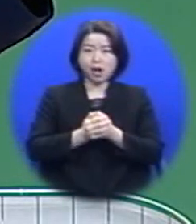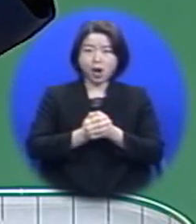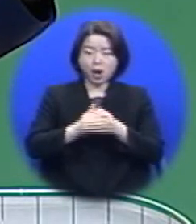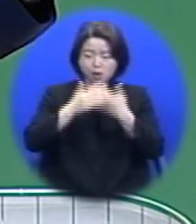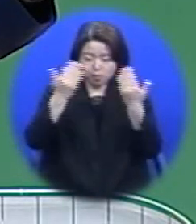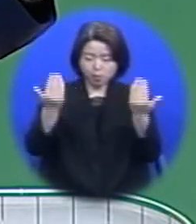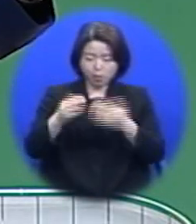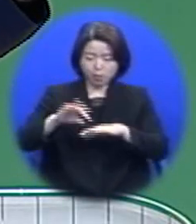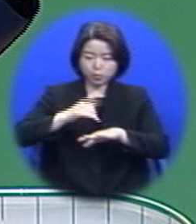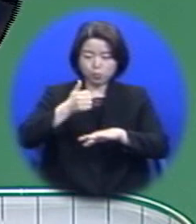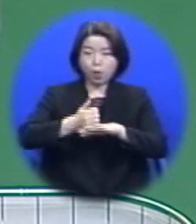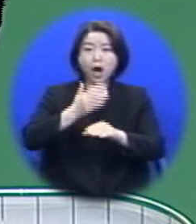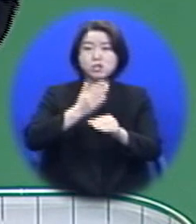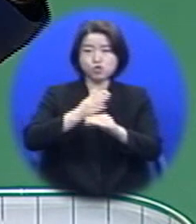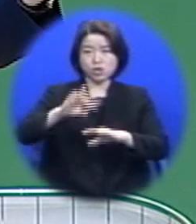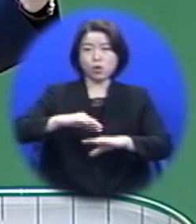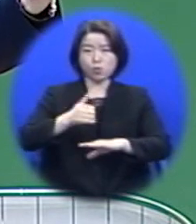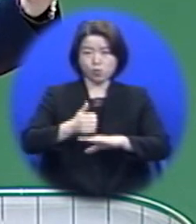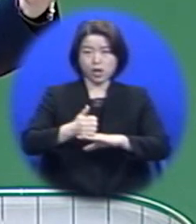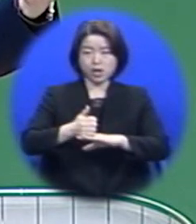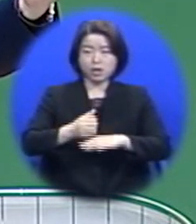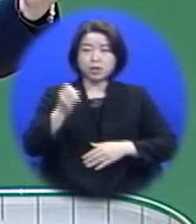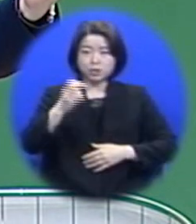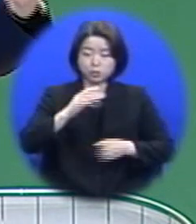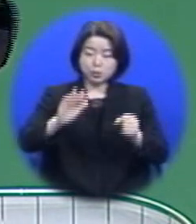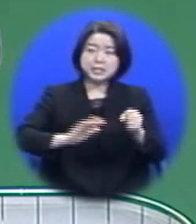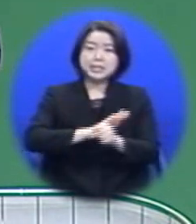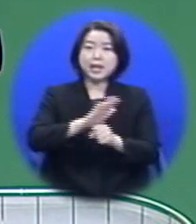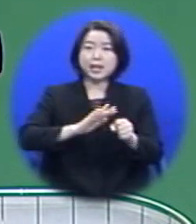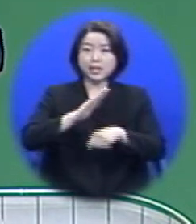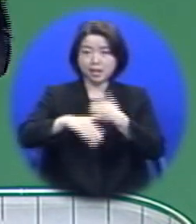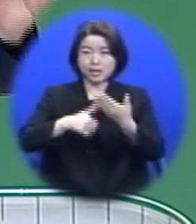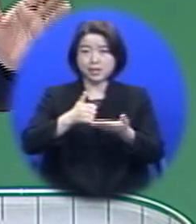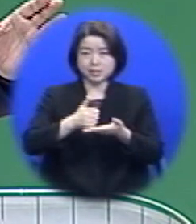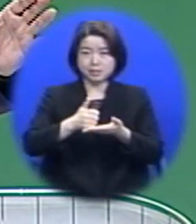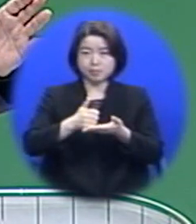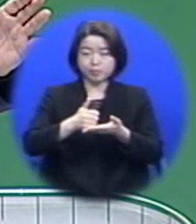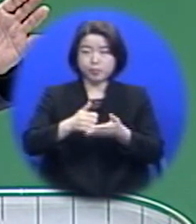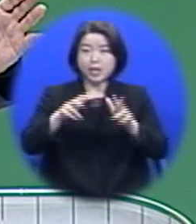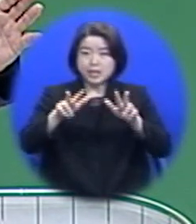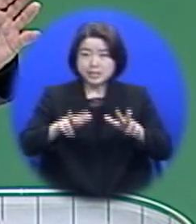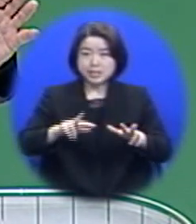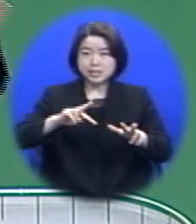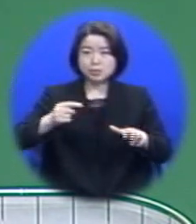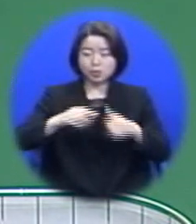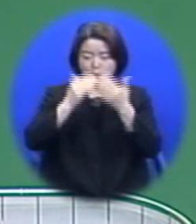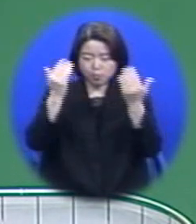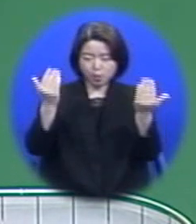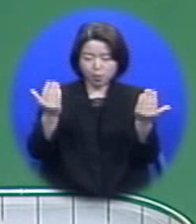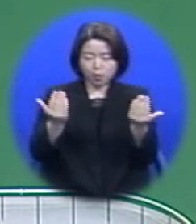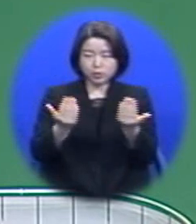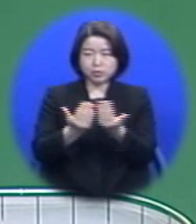왕이십니다 사랑의 하나님이십니다 지금도 만유를 주지하시는